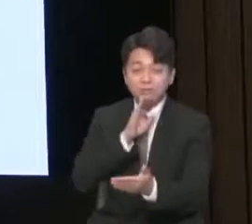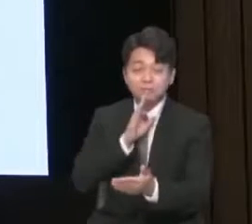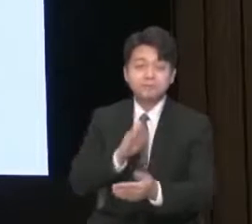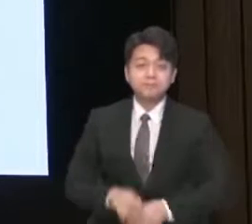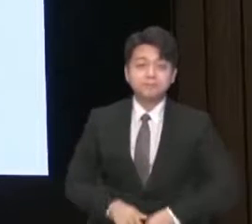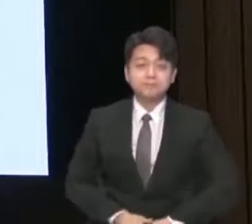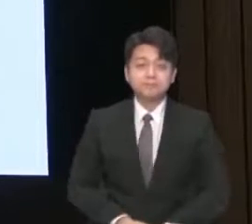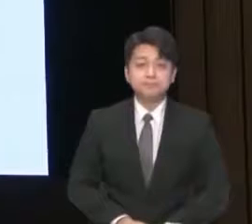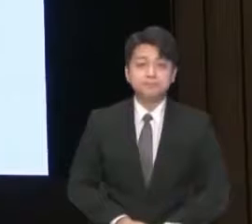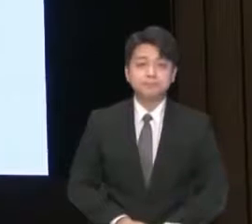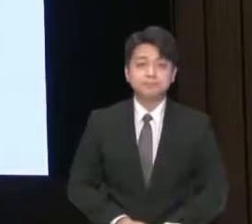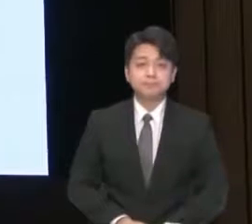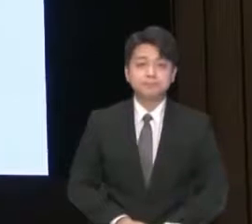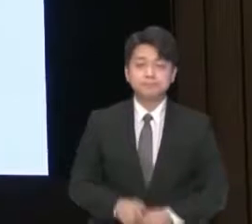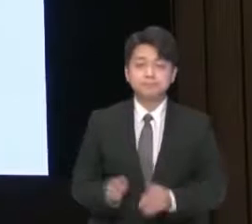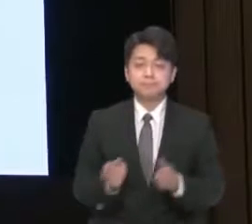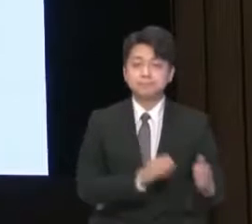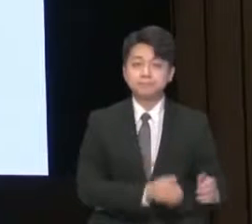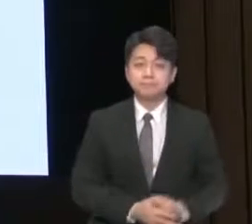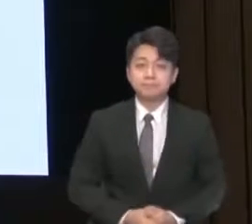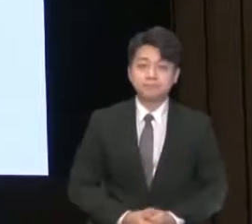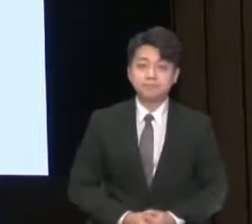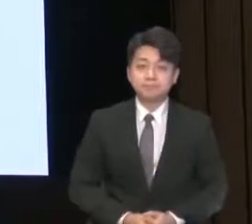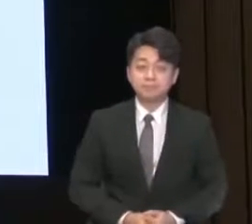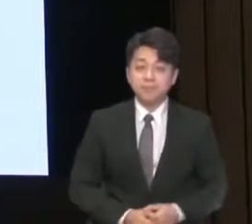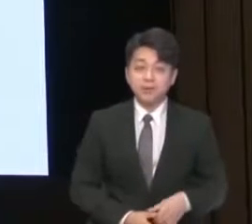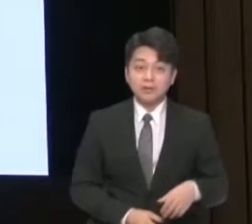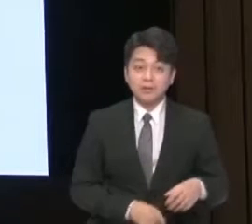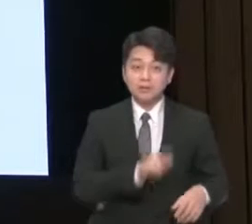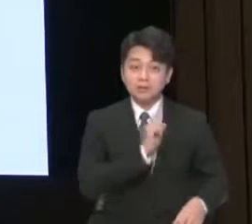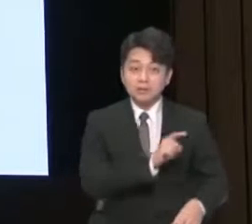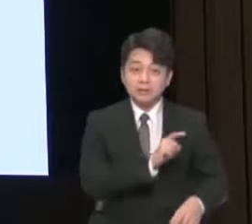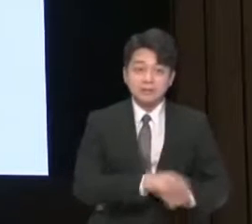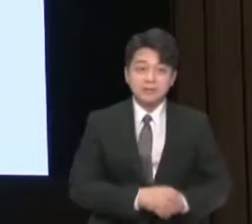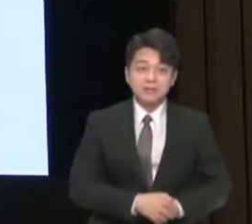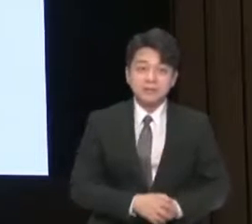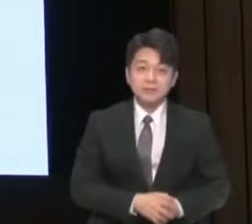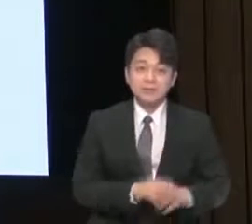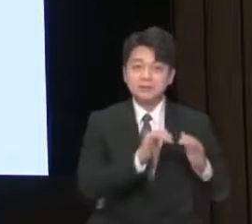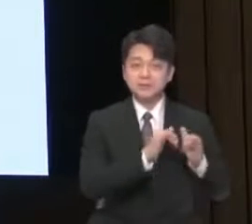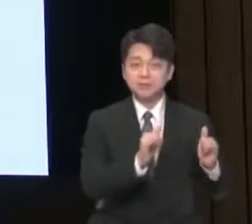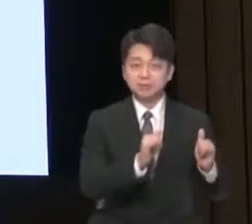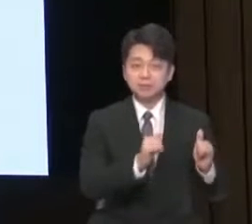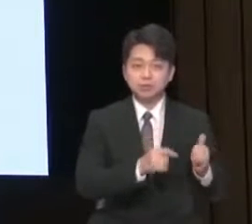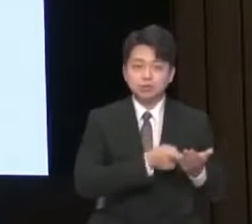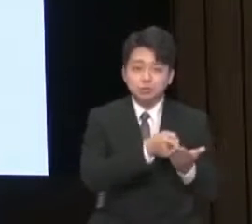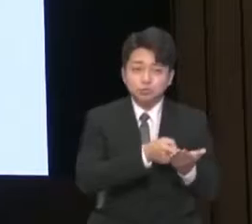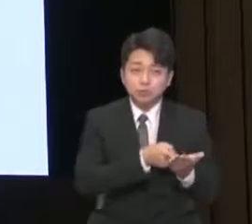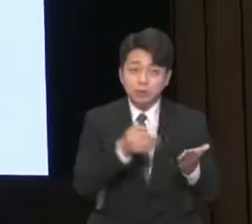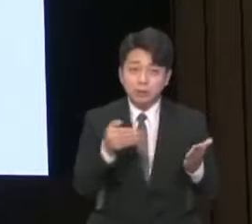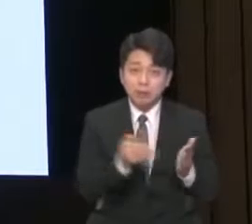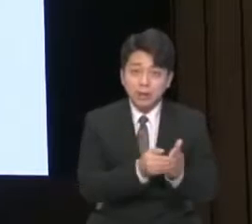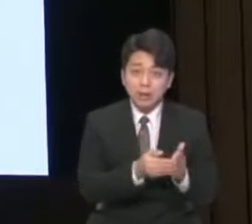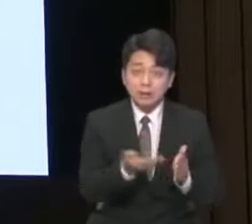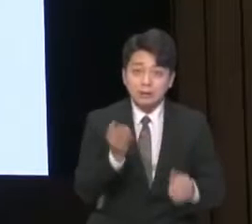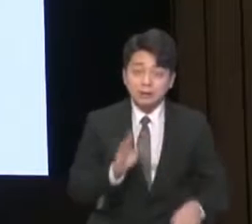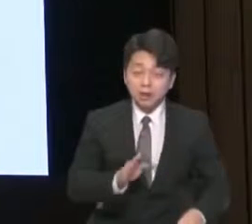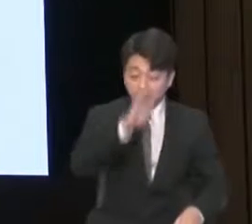이 청년은 부대 훈련에서 다쳐 수술했는데 병가 연장이 안 됐습니다.